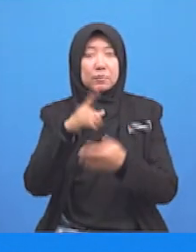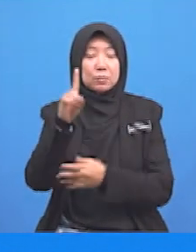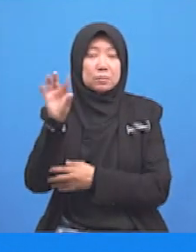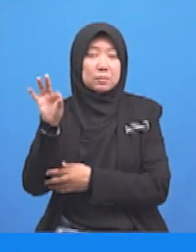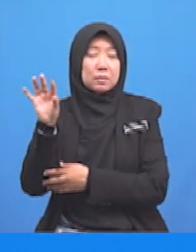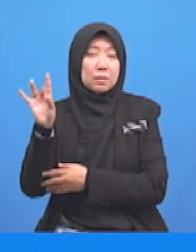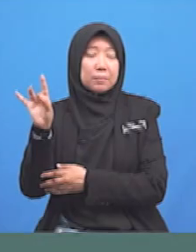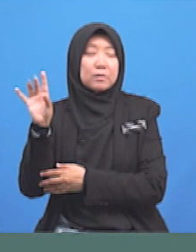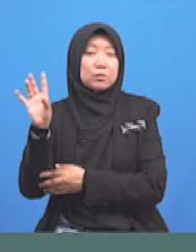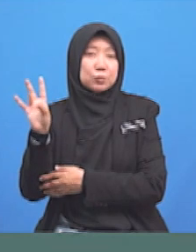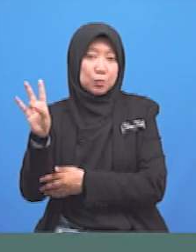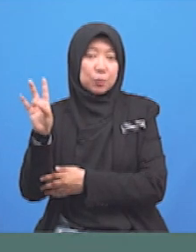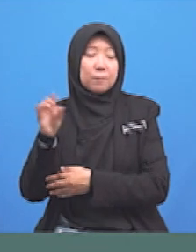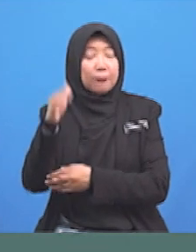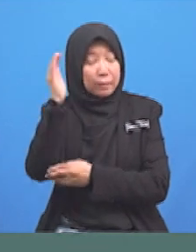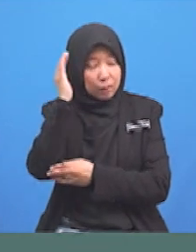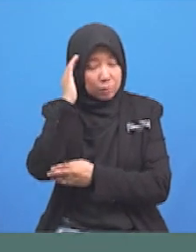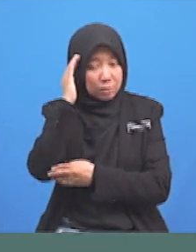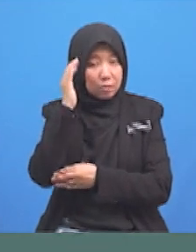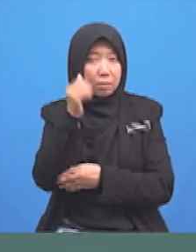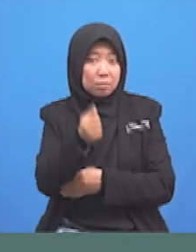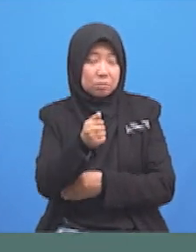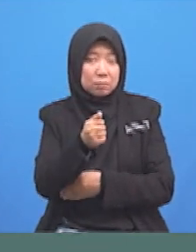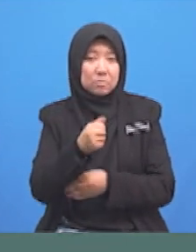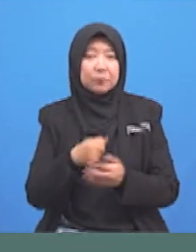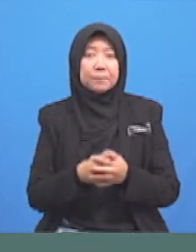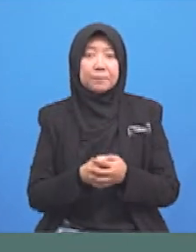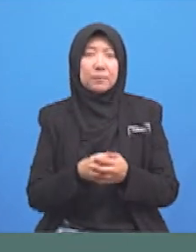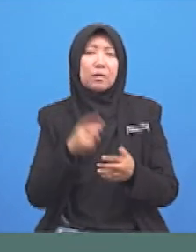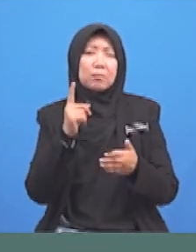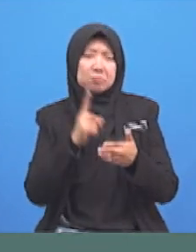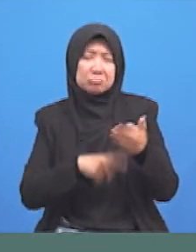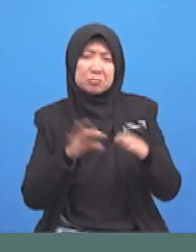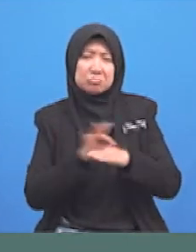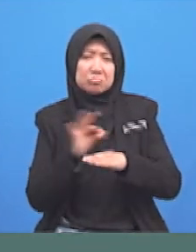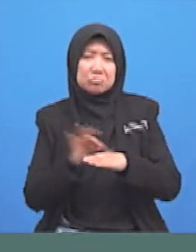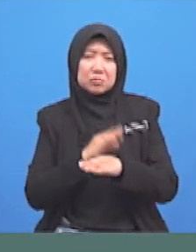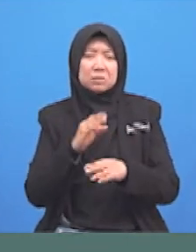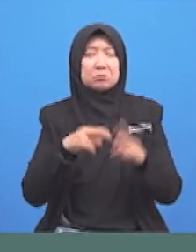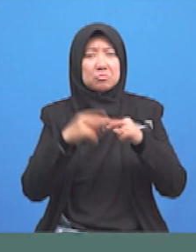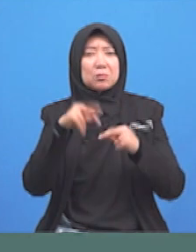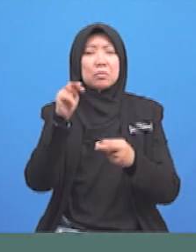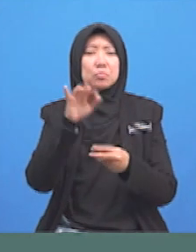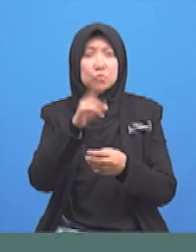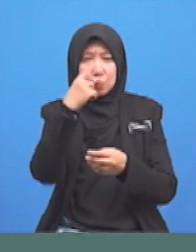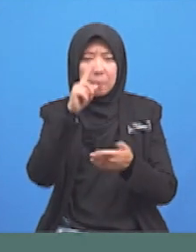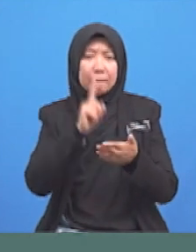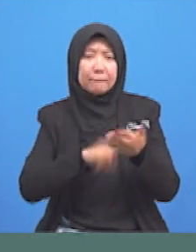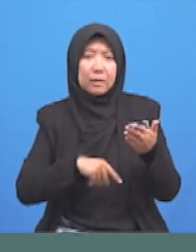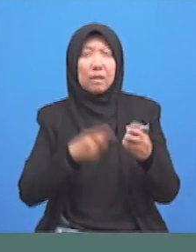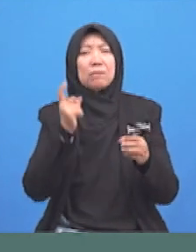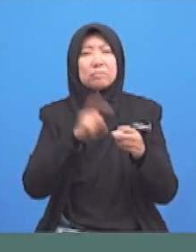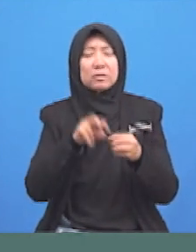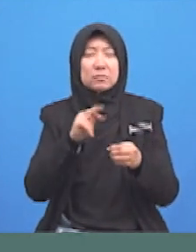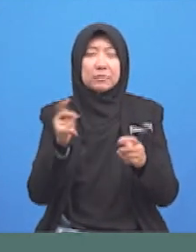1897. Tahukah kamu apakah fungsi bangunan ini dibina dan apa kaitannya dengan